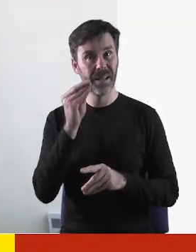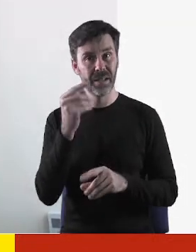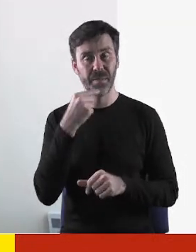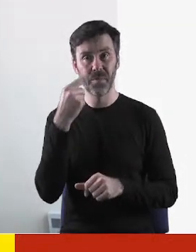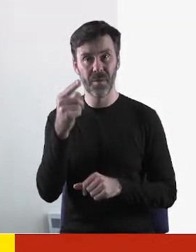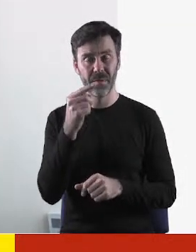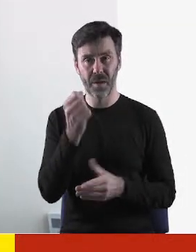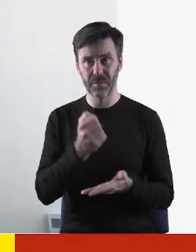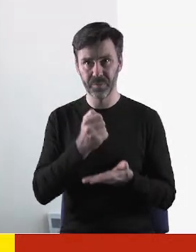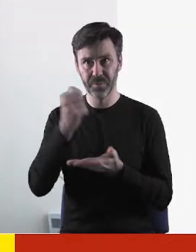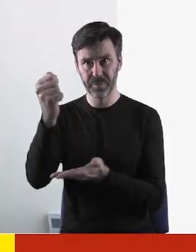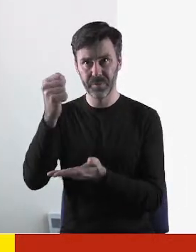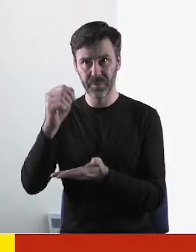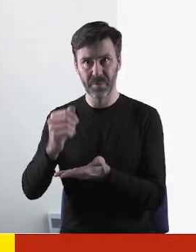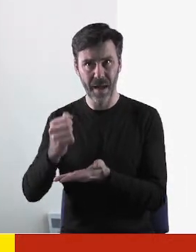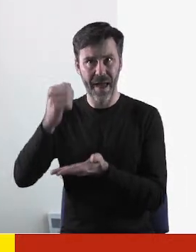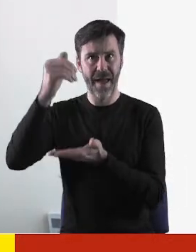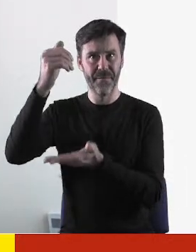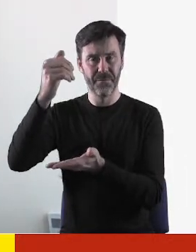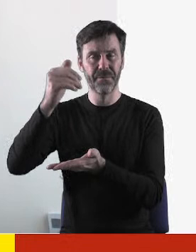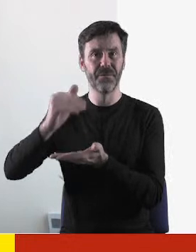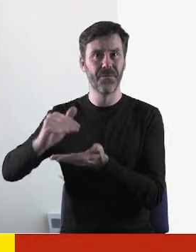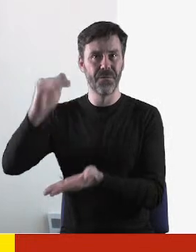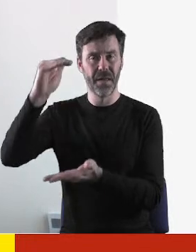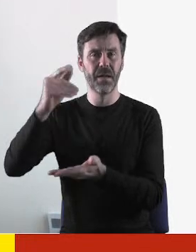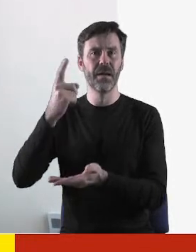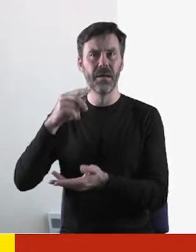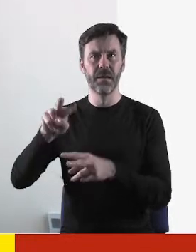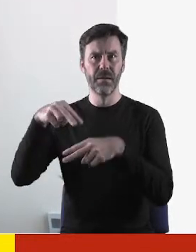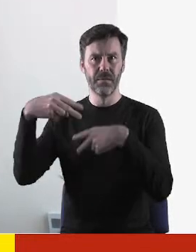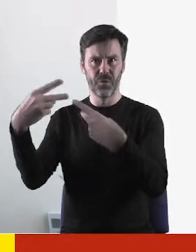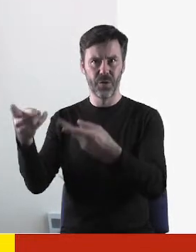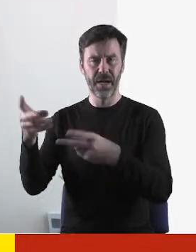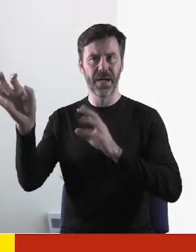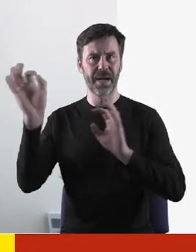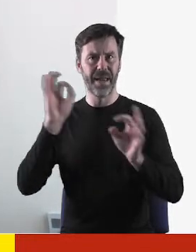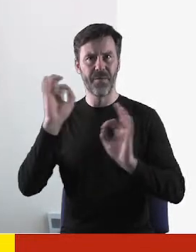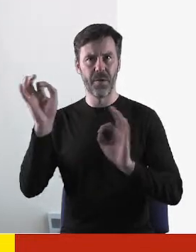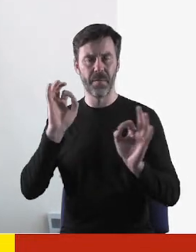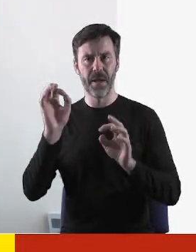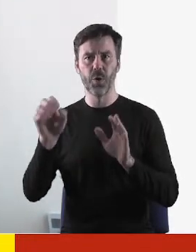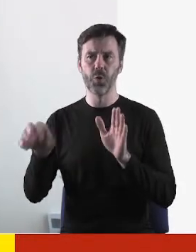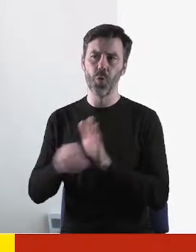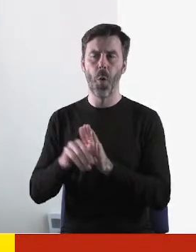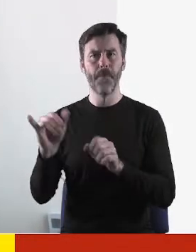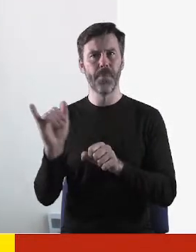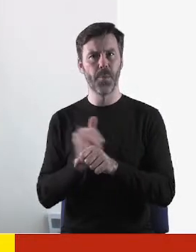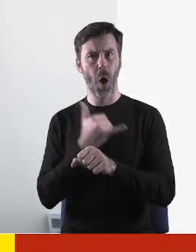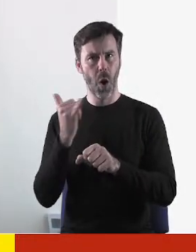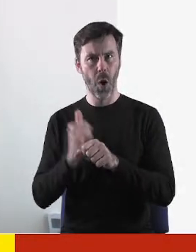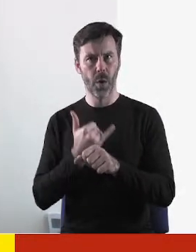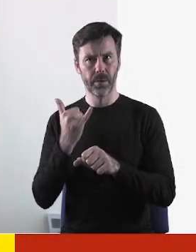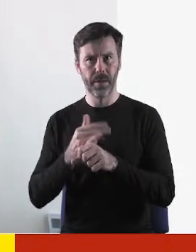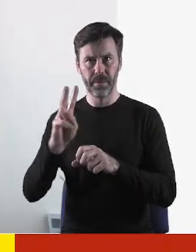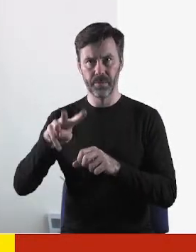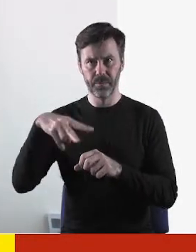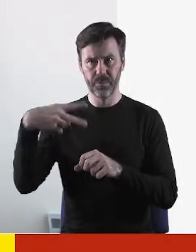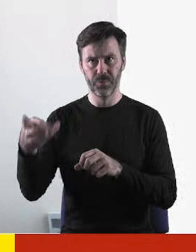wzrośnie. Przekażemy te informacje, tak jak obiecałem, na komisji najpóźniej do piątku i oczywiście też